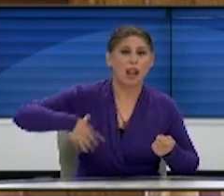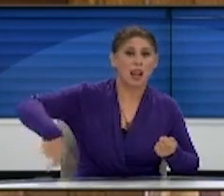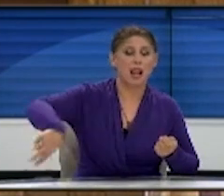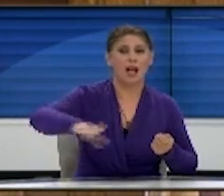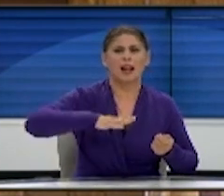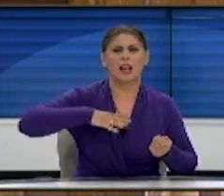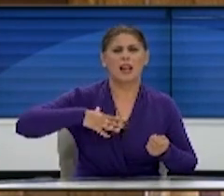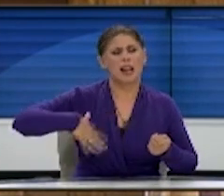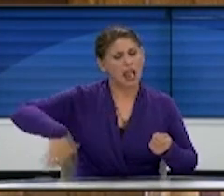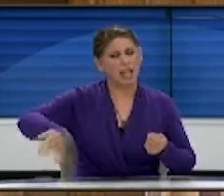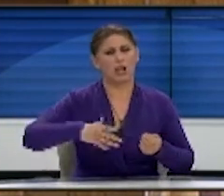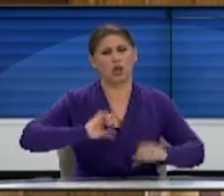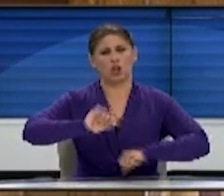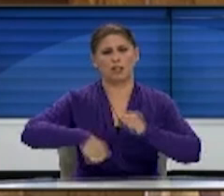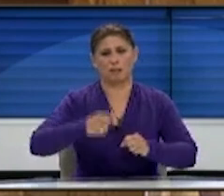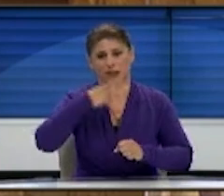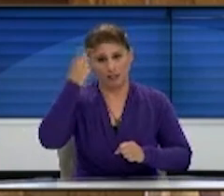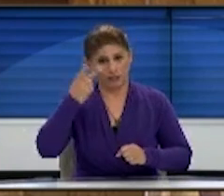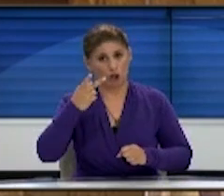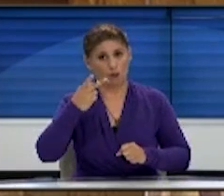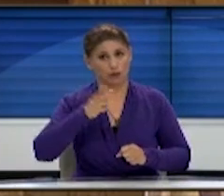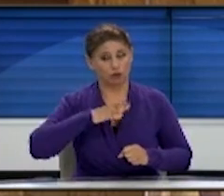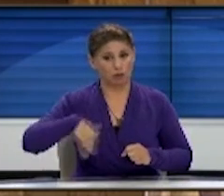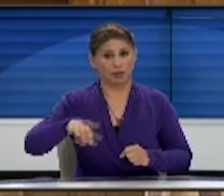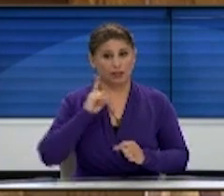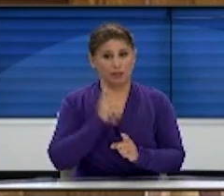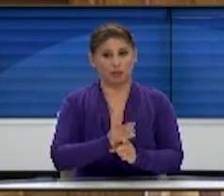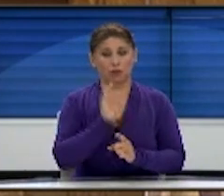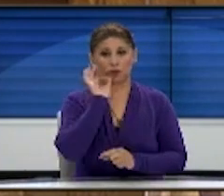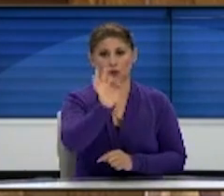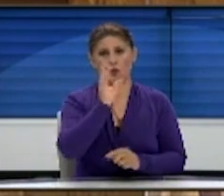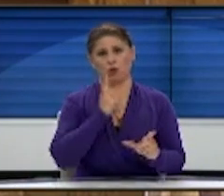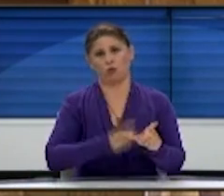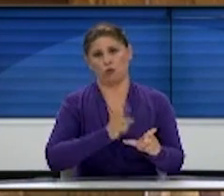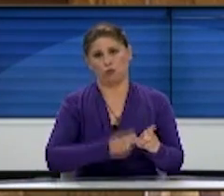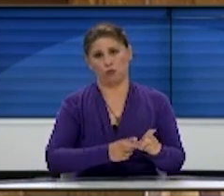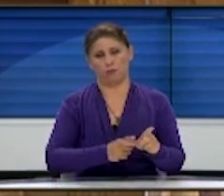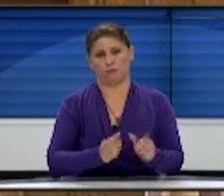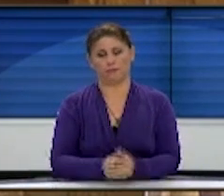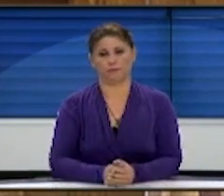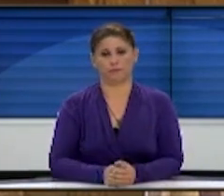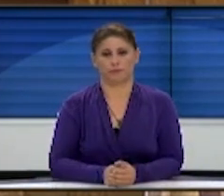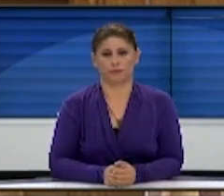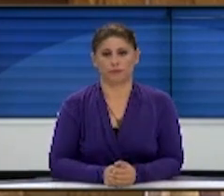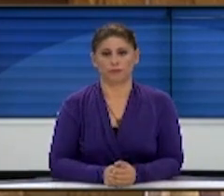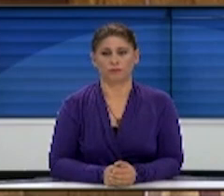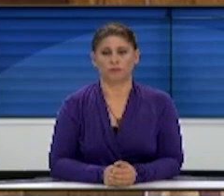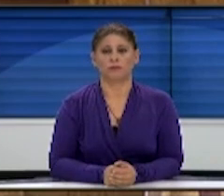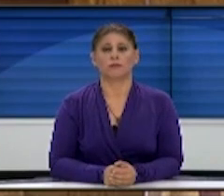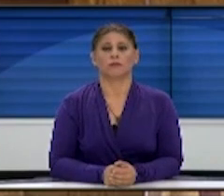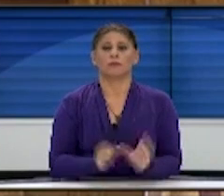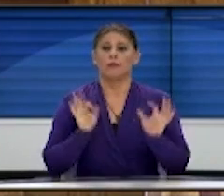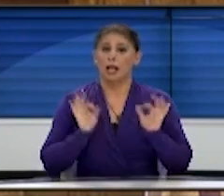τα δικαιώματα του λαού και ιδιαίτερα με στόχο το κομμουνιστικό κίνημα. Ακριβώς